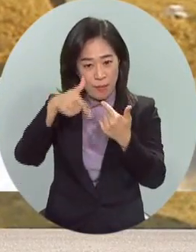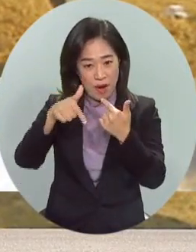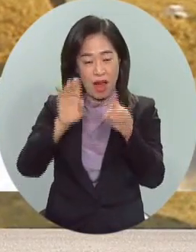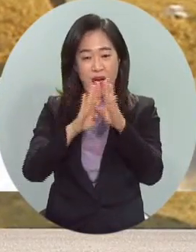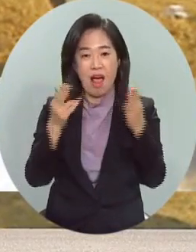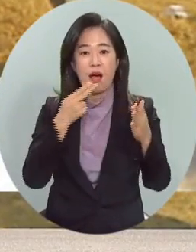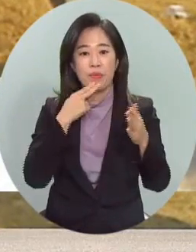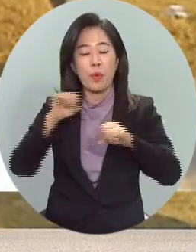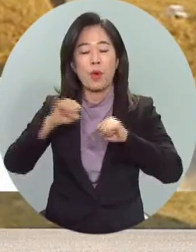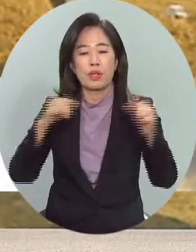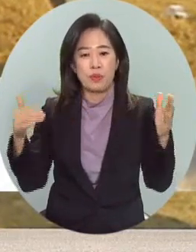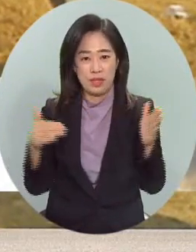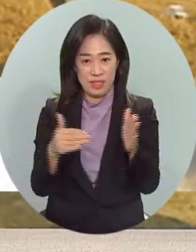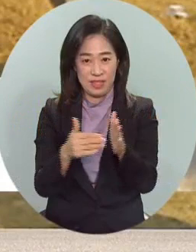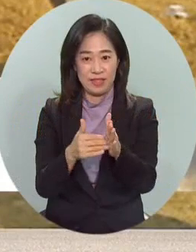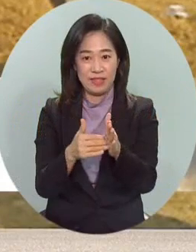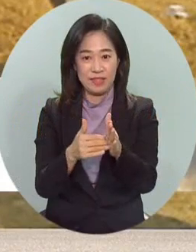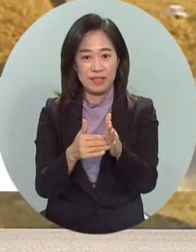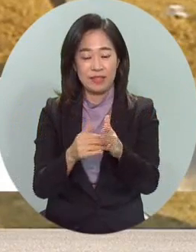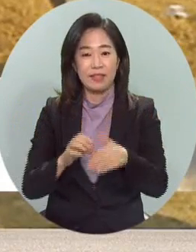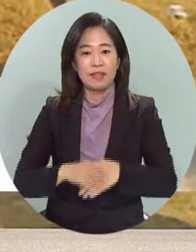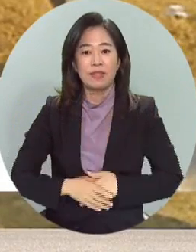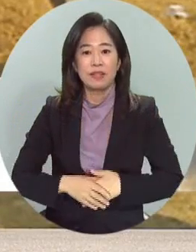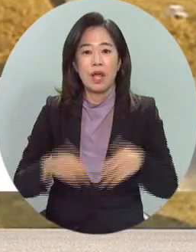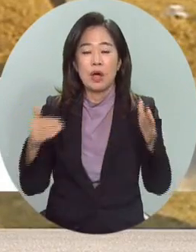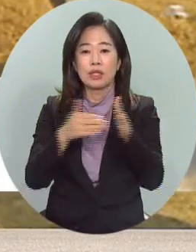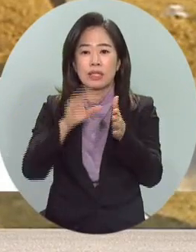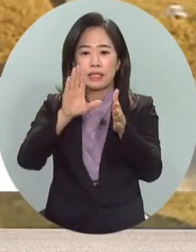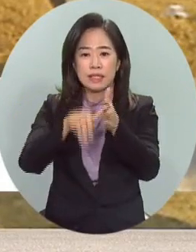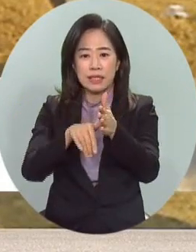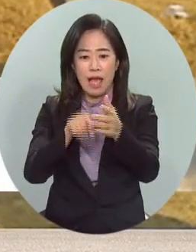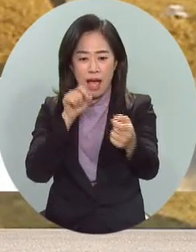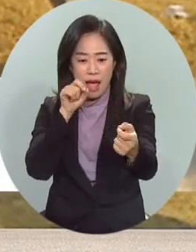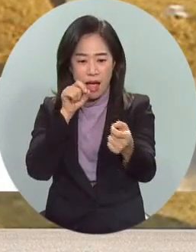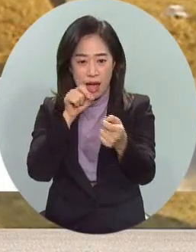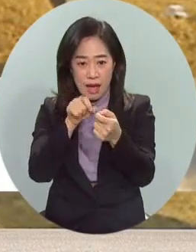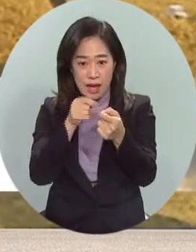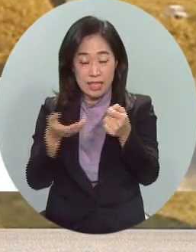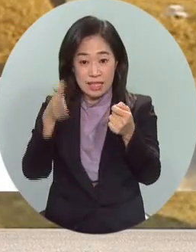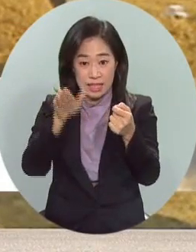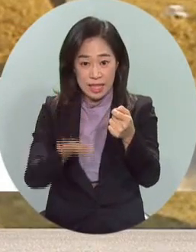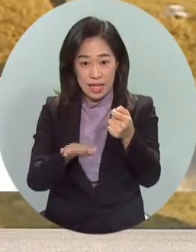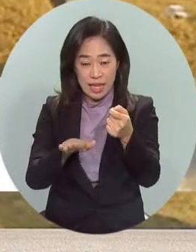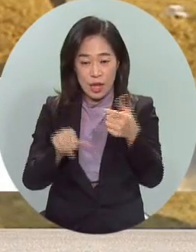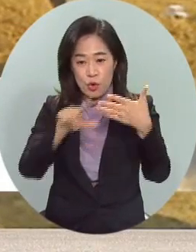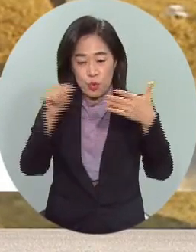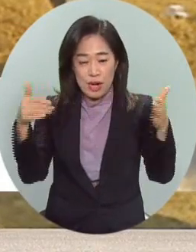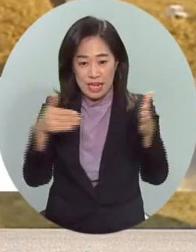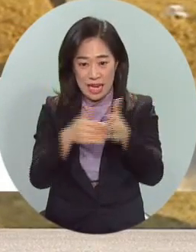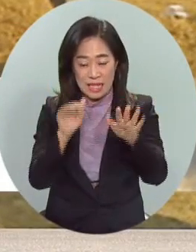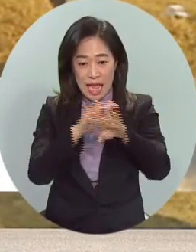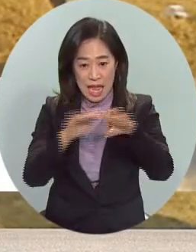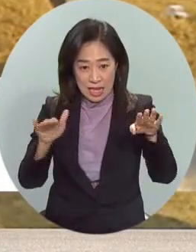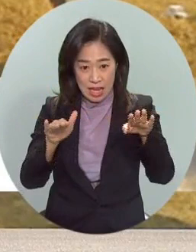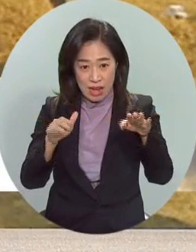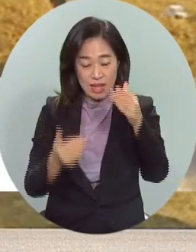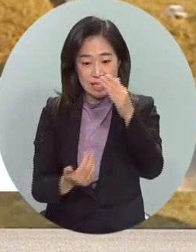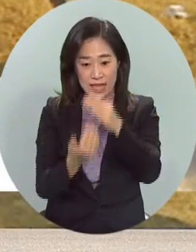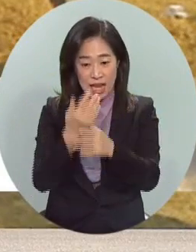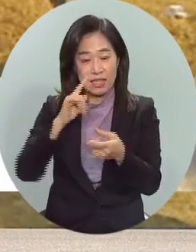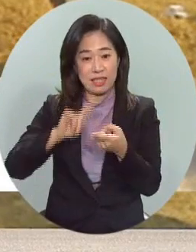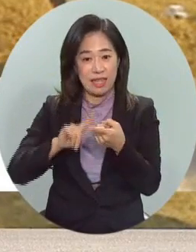않고 활동을 끝내기로 했습니다 종료 시하는 점점 다가오는데 지난달까지 처리하기로 약속했던